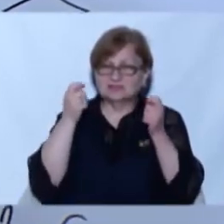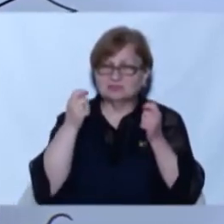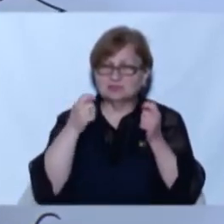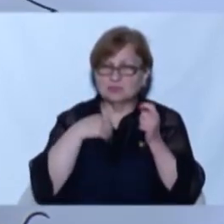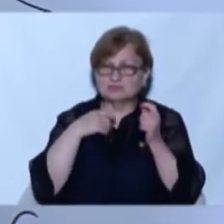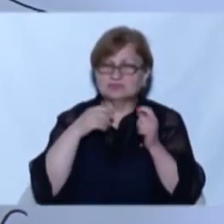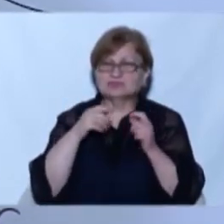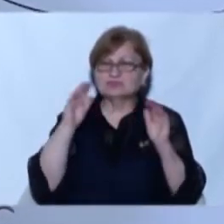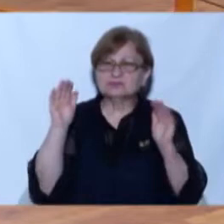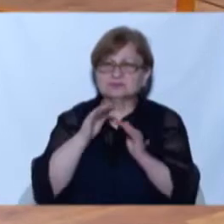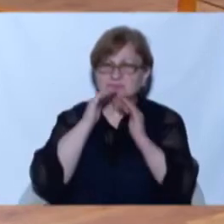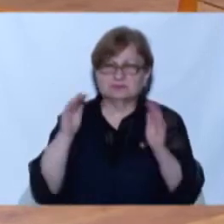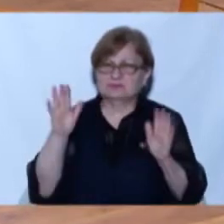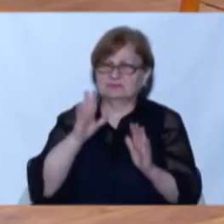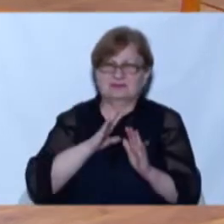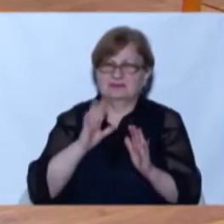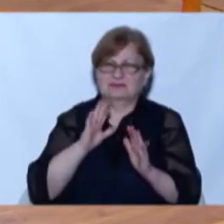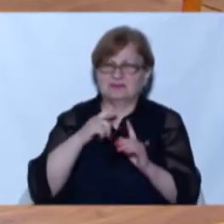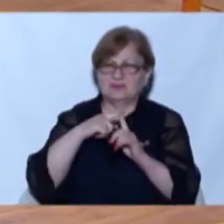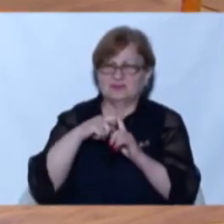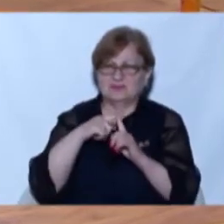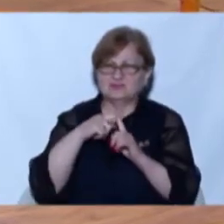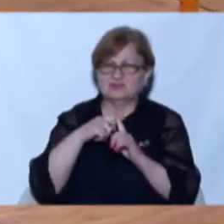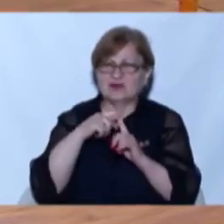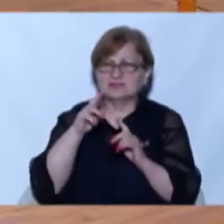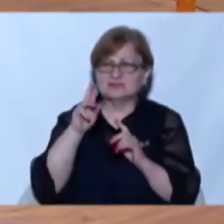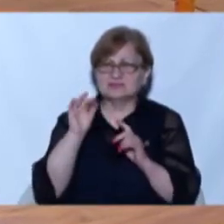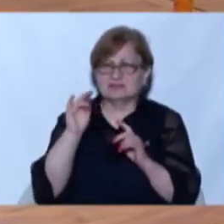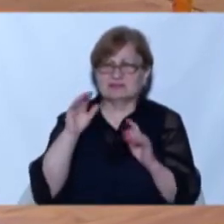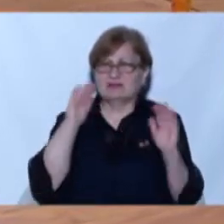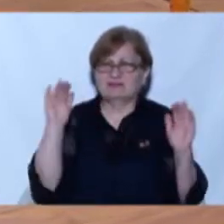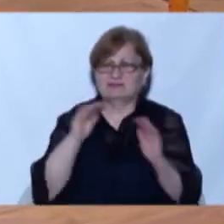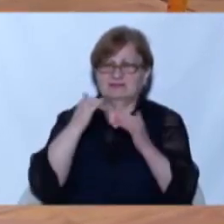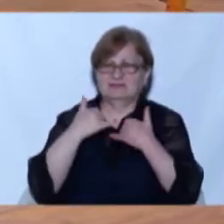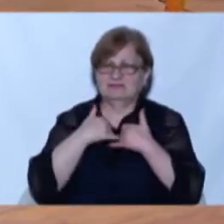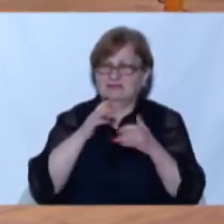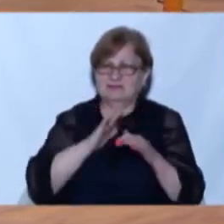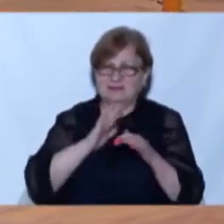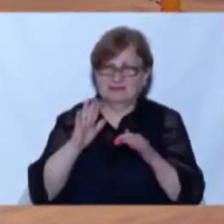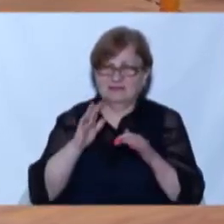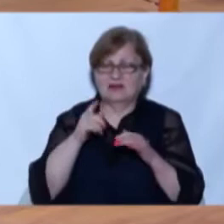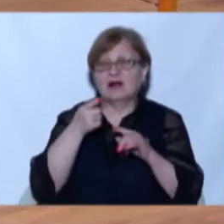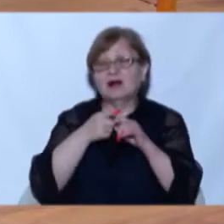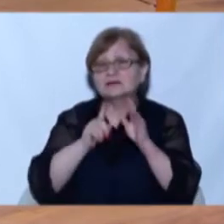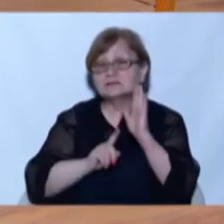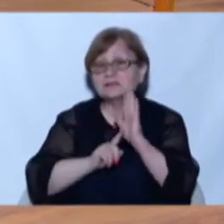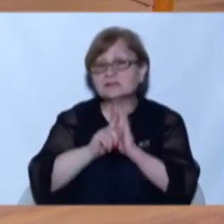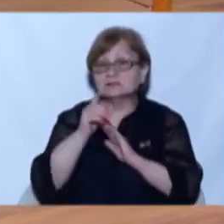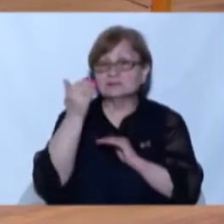უმღერიათ. აი აქედან იწყება თხრობა თვით ავტორის ცხოვრების